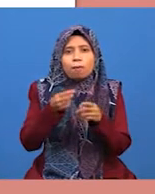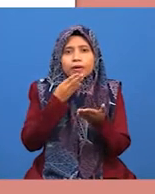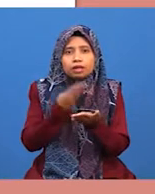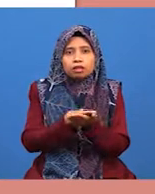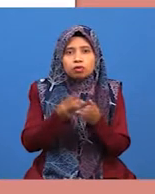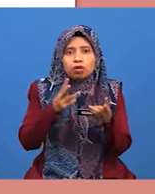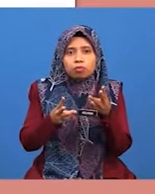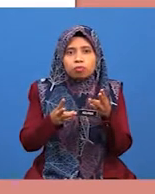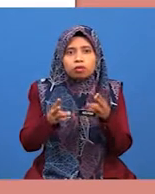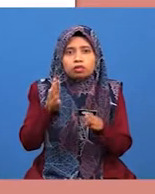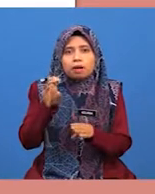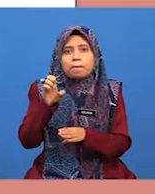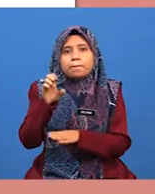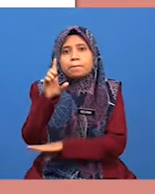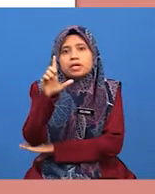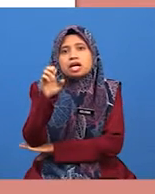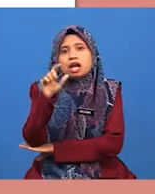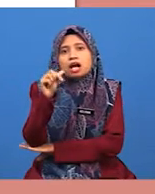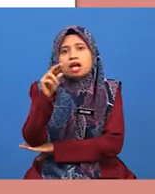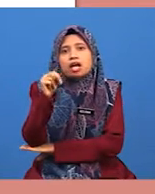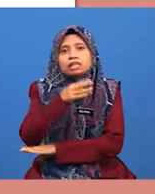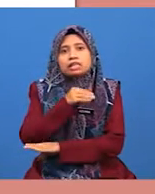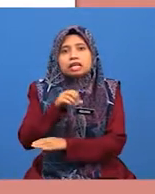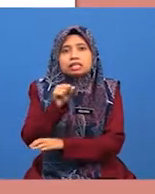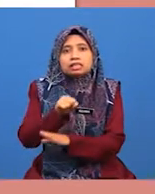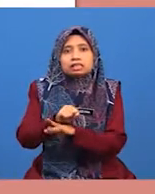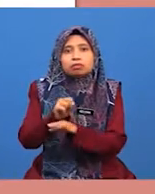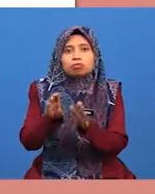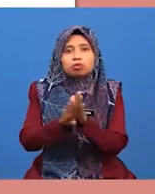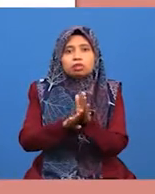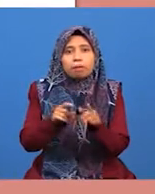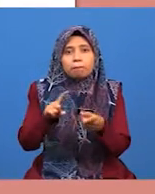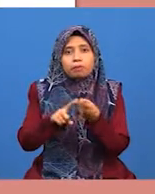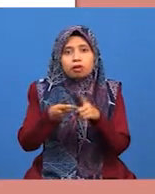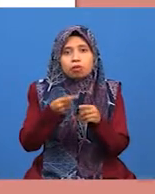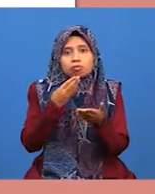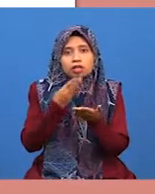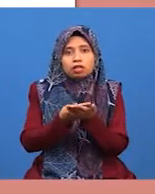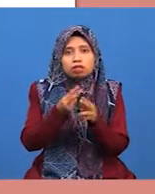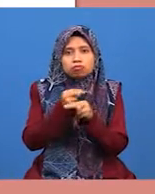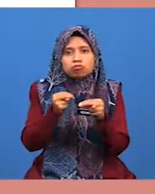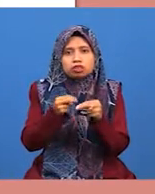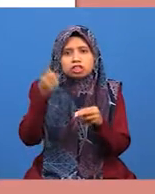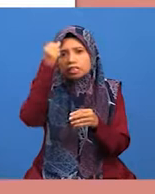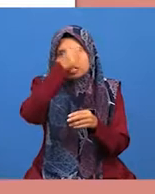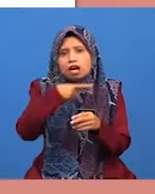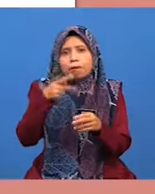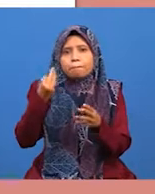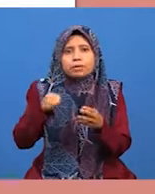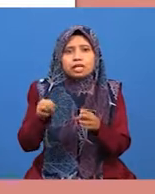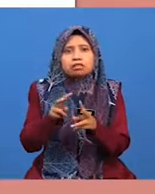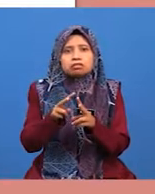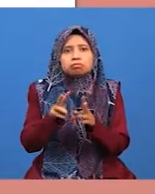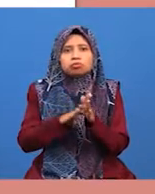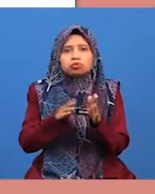berkawan baik, namun sikap mereka amat berbeza seperti langit dan bumi. Belalang